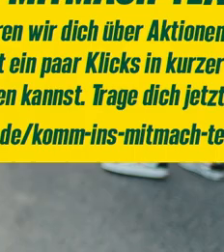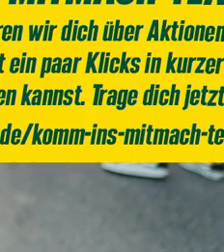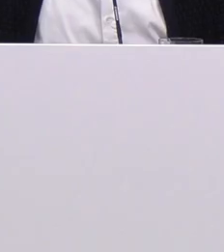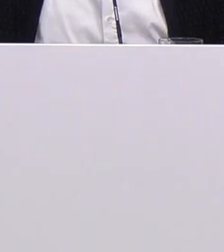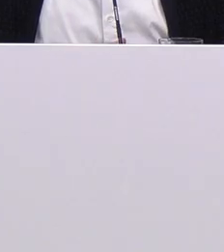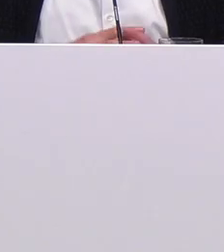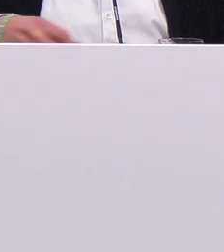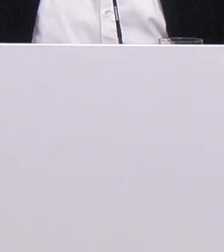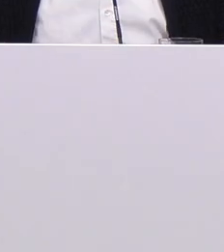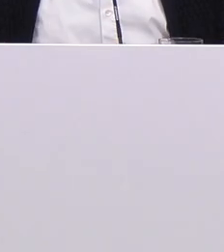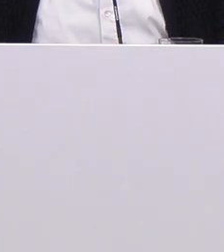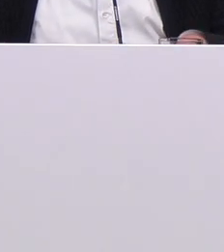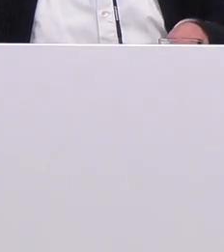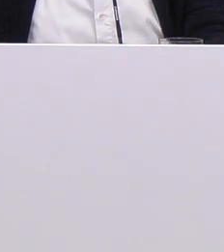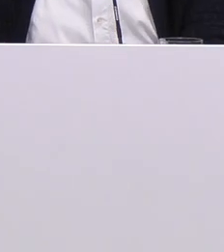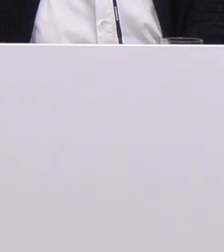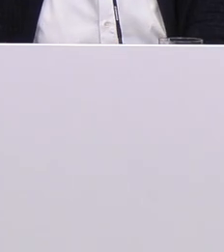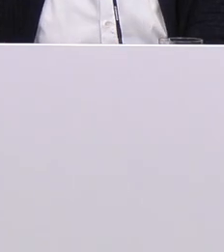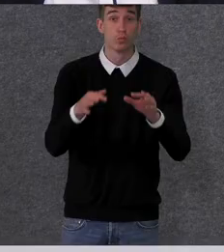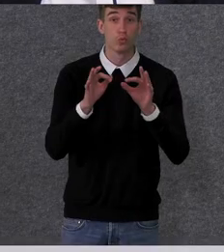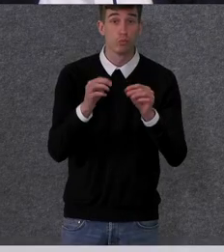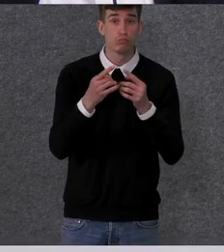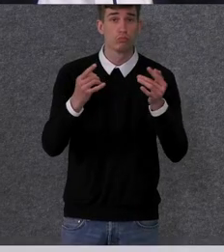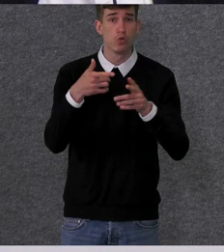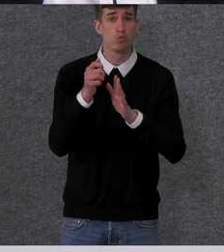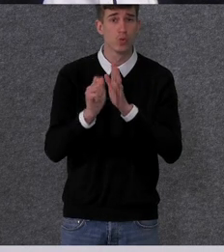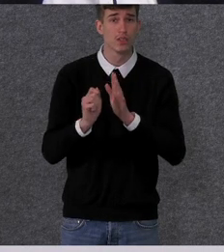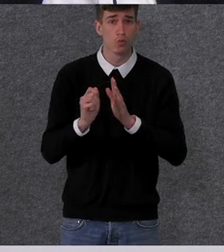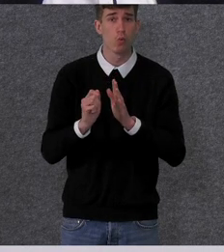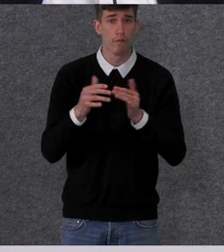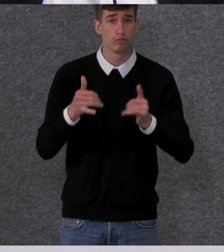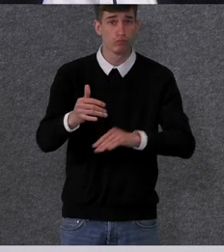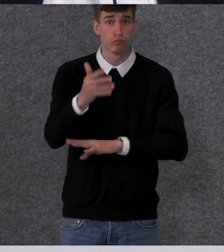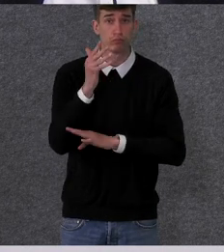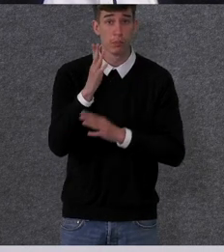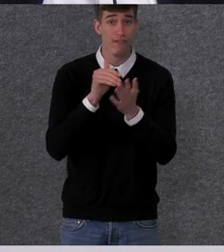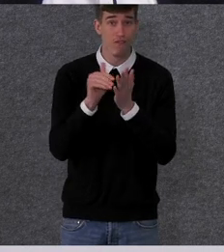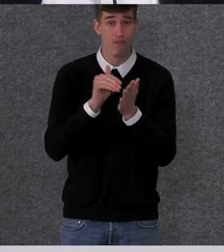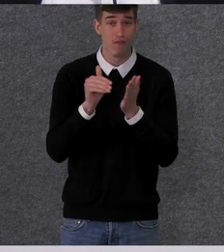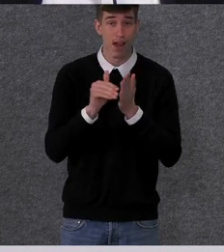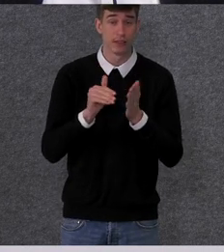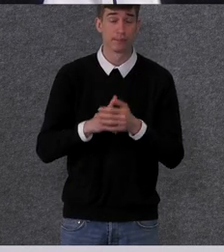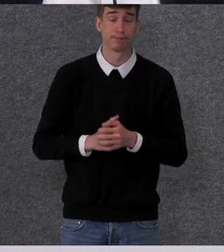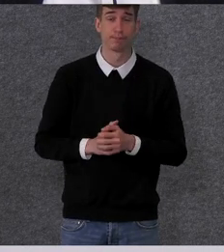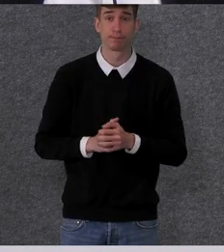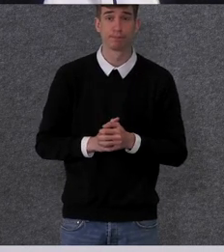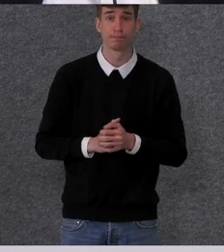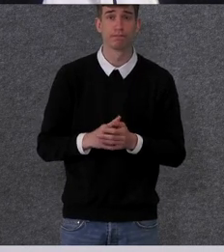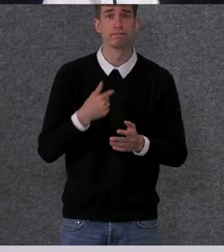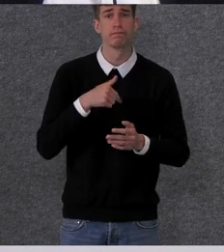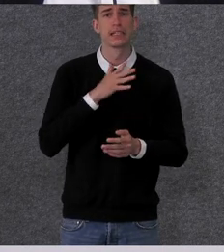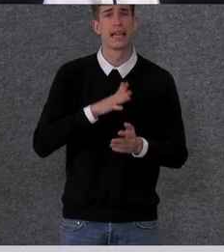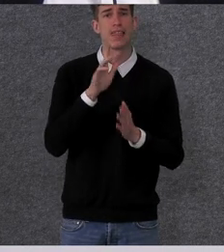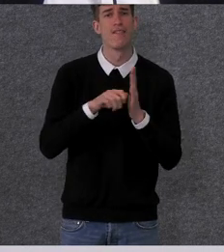Genau, jetzt geht's hier in Düsseldorf auch schon wieder weiter. Auch ich begrüße euch und wir möchten auch schon jetzt in die Wahl